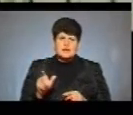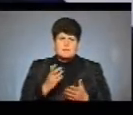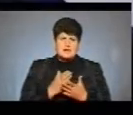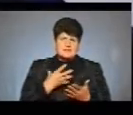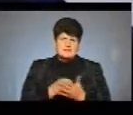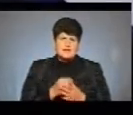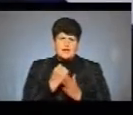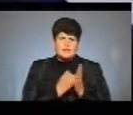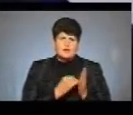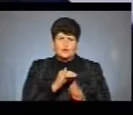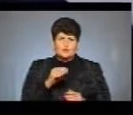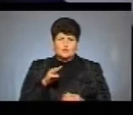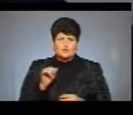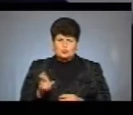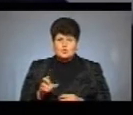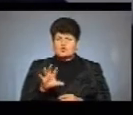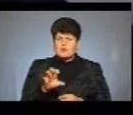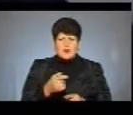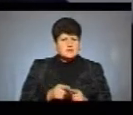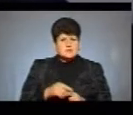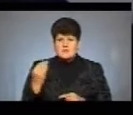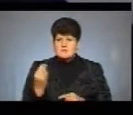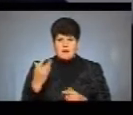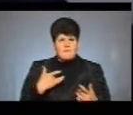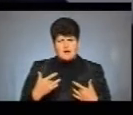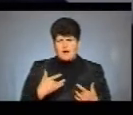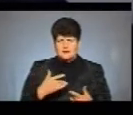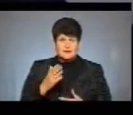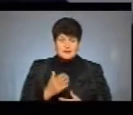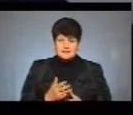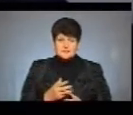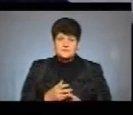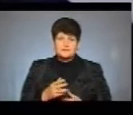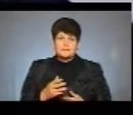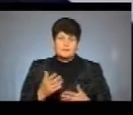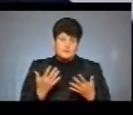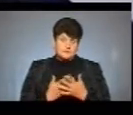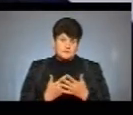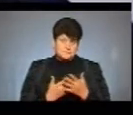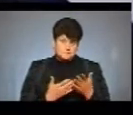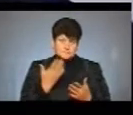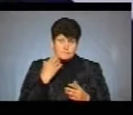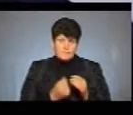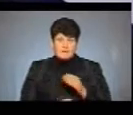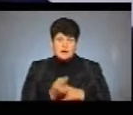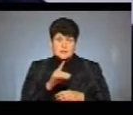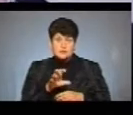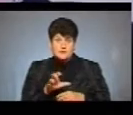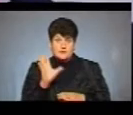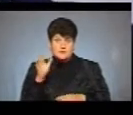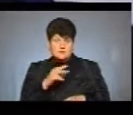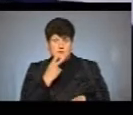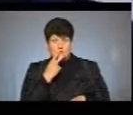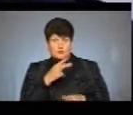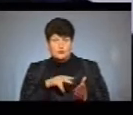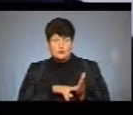YouTube. Собака – це цікавий дуже артист в кадрі. І коли з'являється собака, то всі артисти